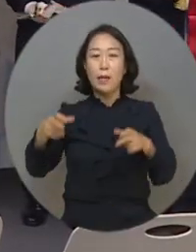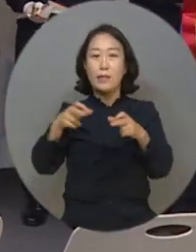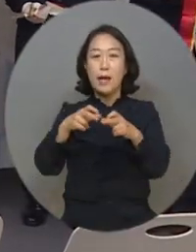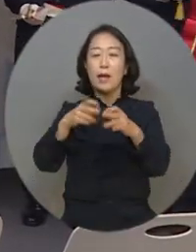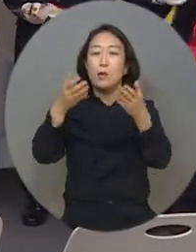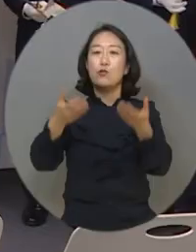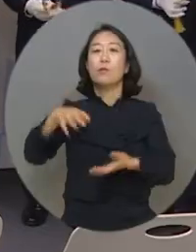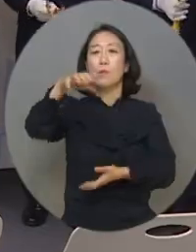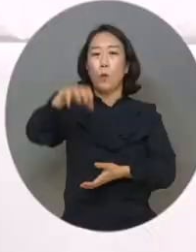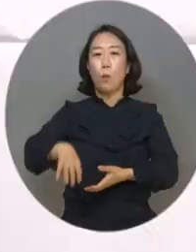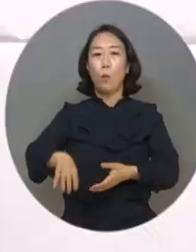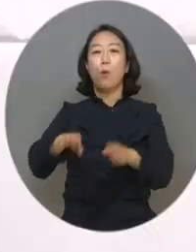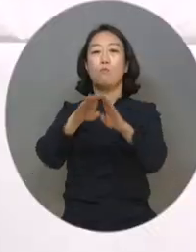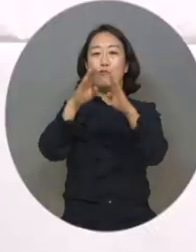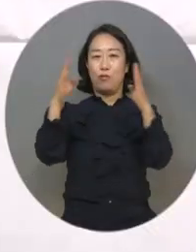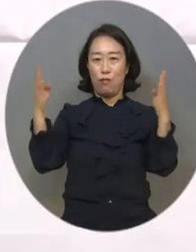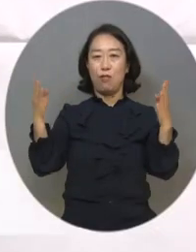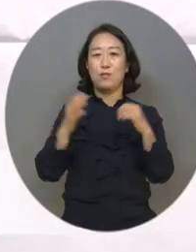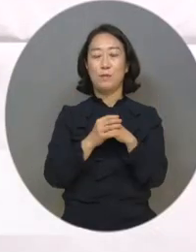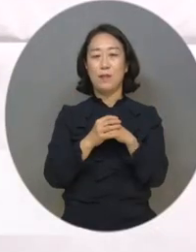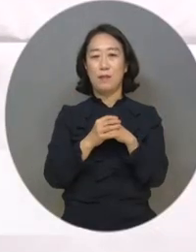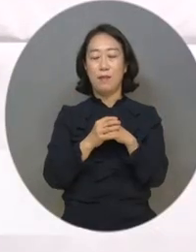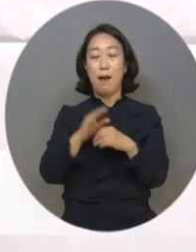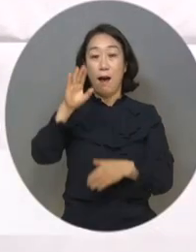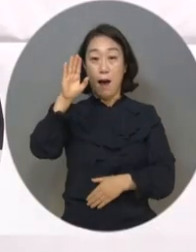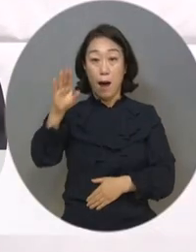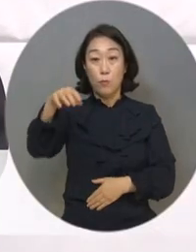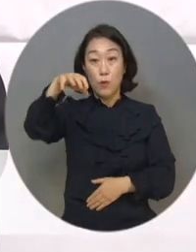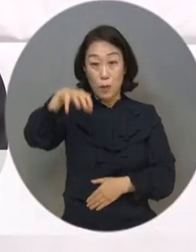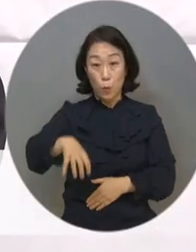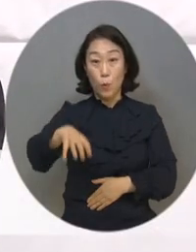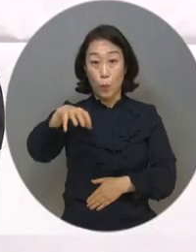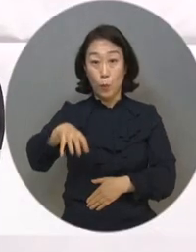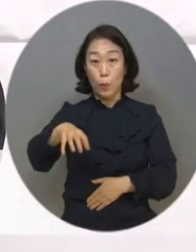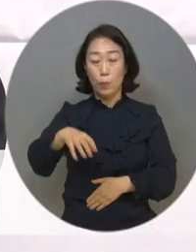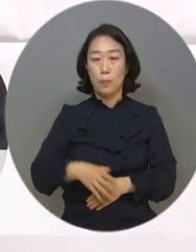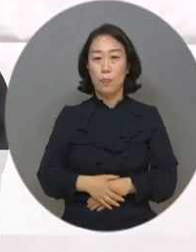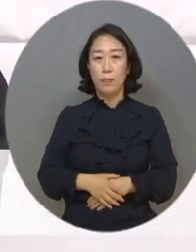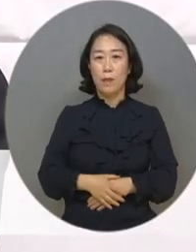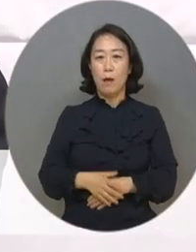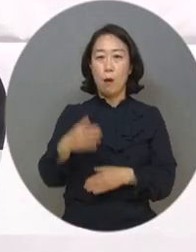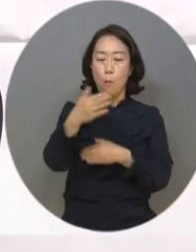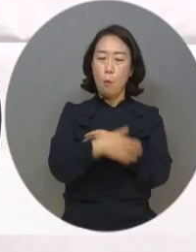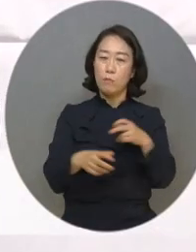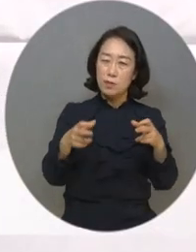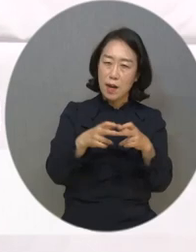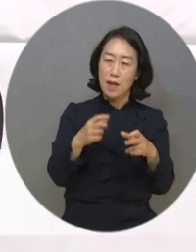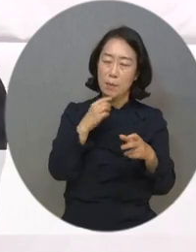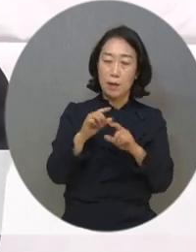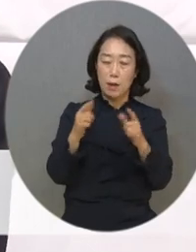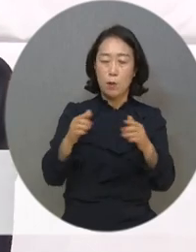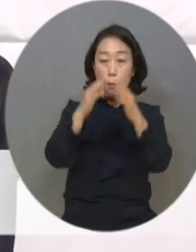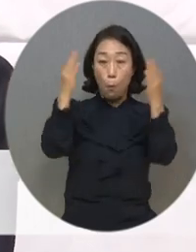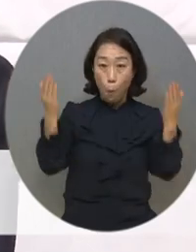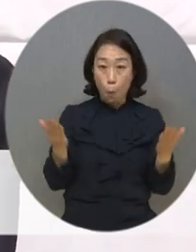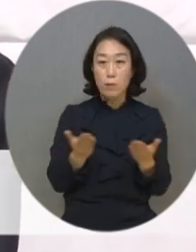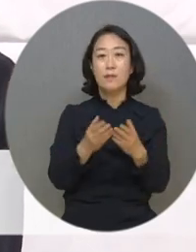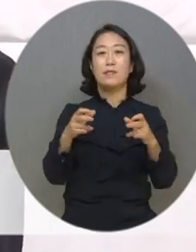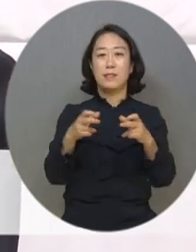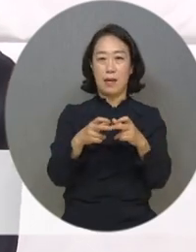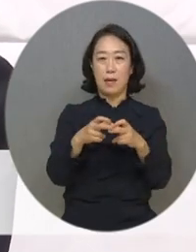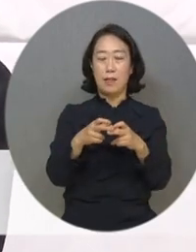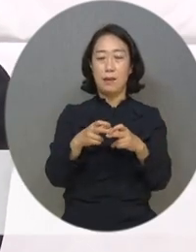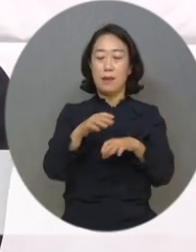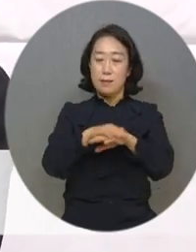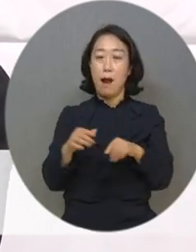문을 열었습니다. 앞으로 이 쉼터가 우리 지체장애인뿐만 아니라 모든 장애인들께서